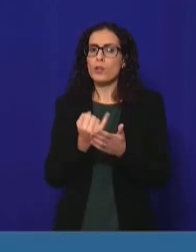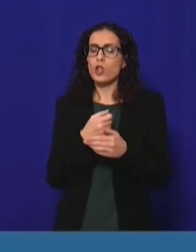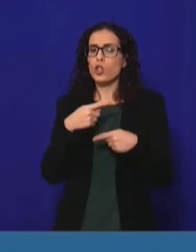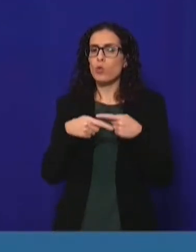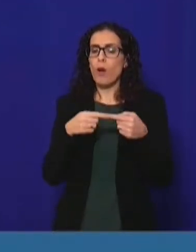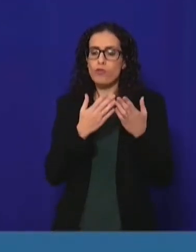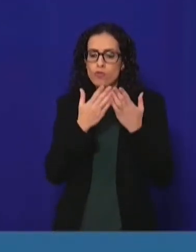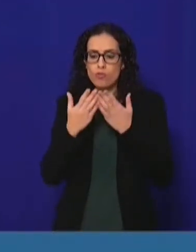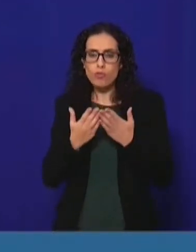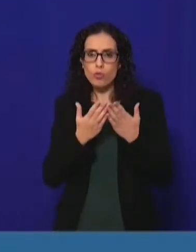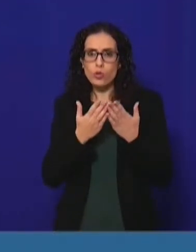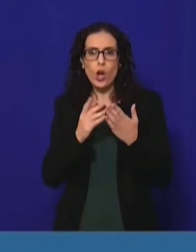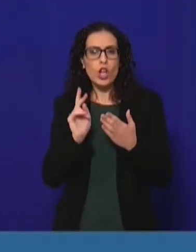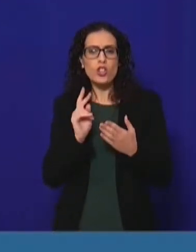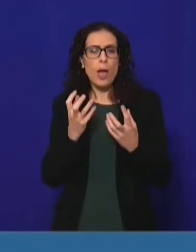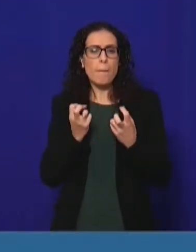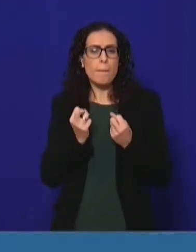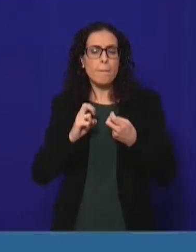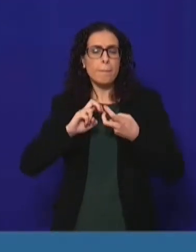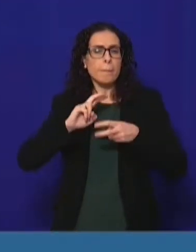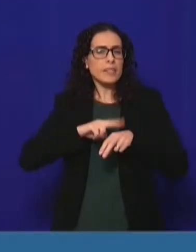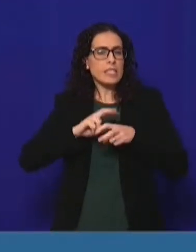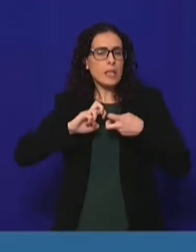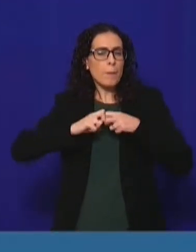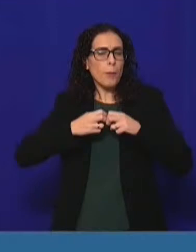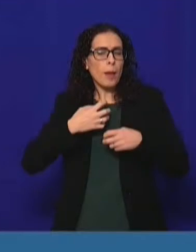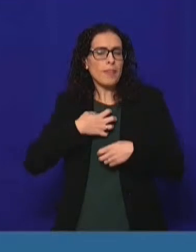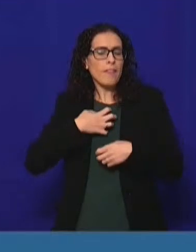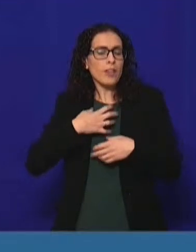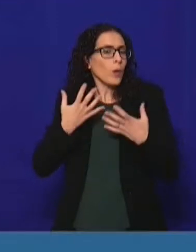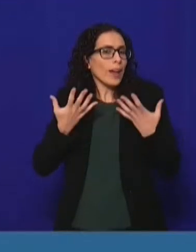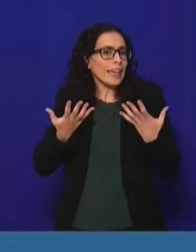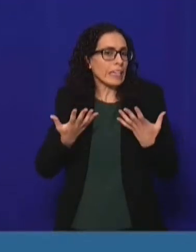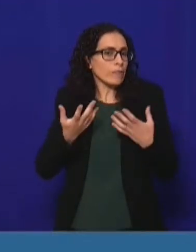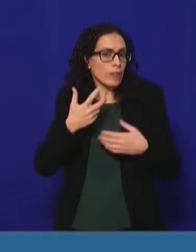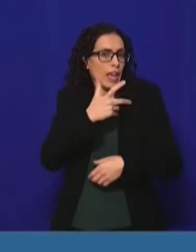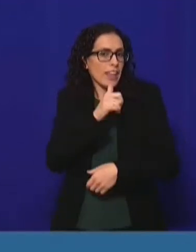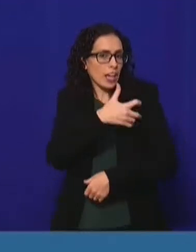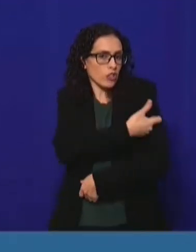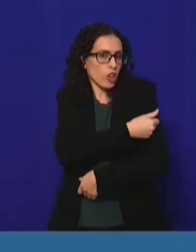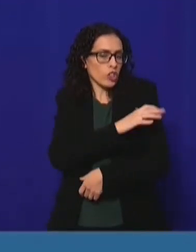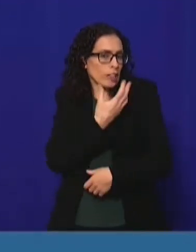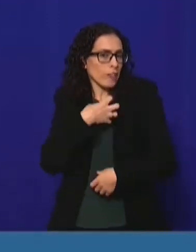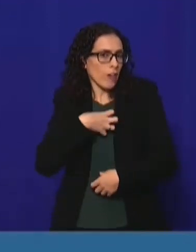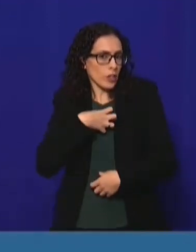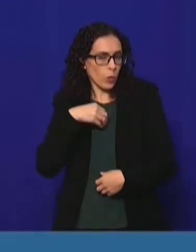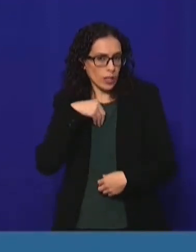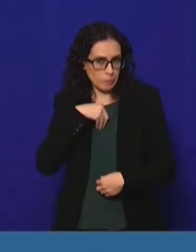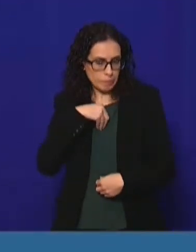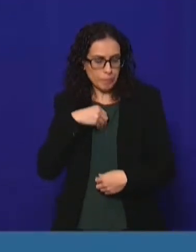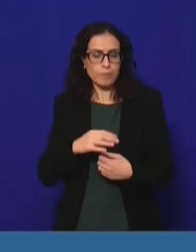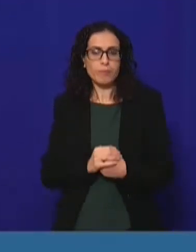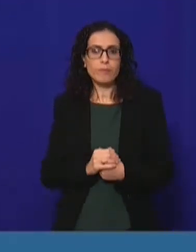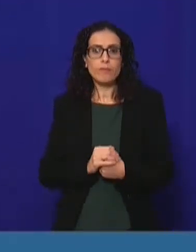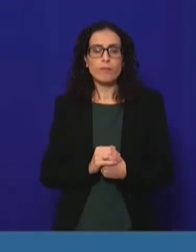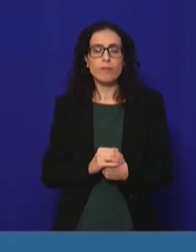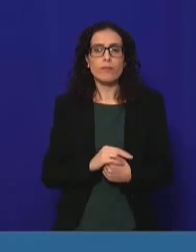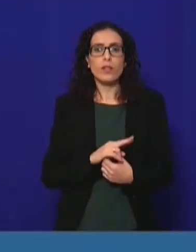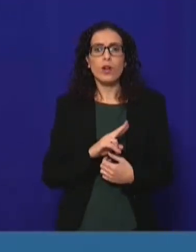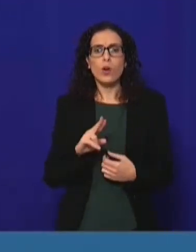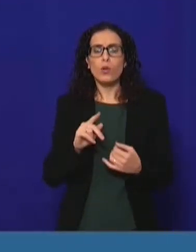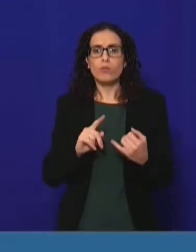dwar is-side effects tagħha. Mistoqsija oħra hija fuq it-tilqima għall-influenza mill-ħadd li għadda